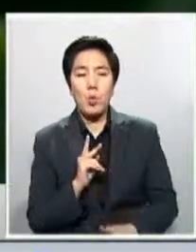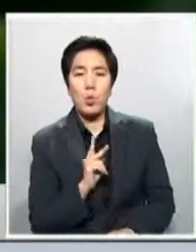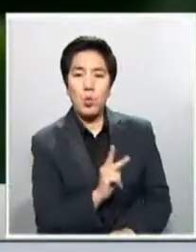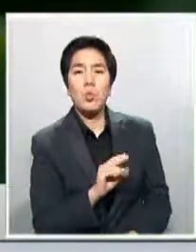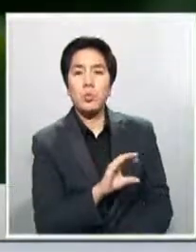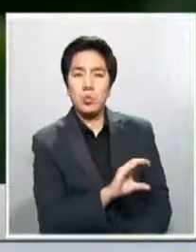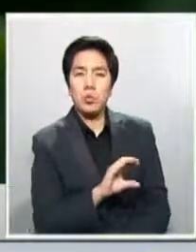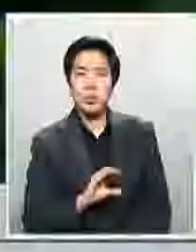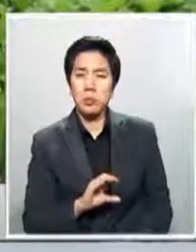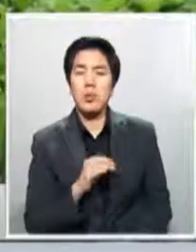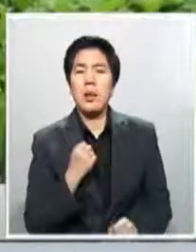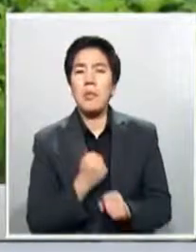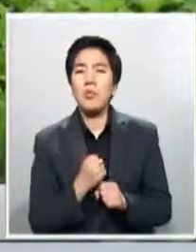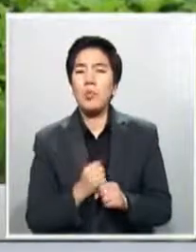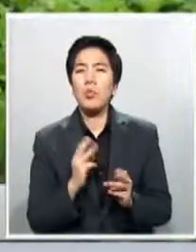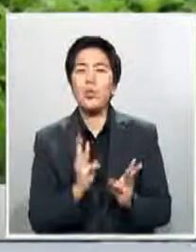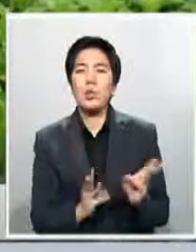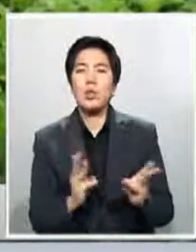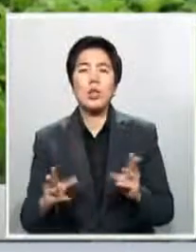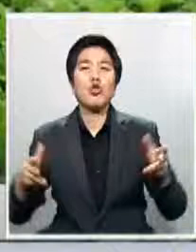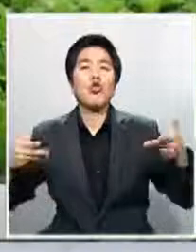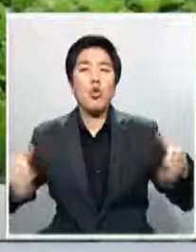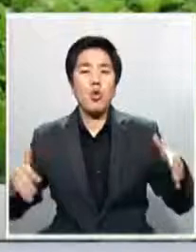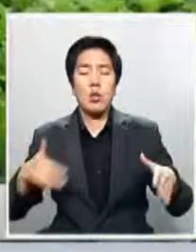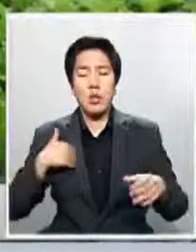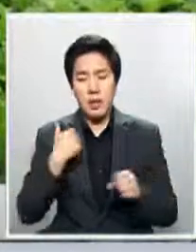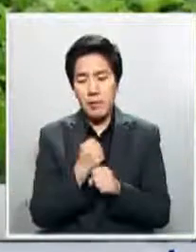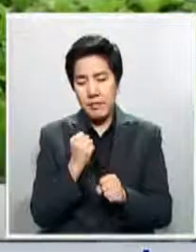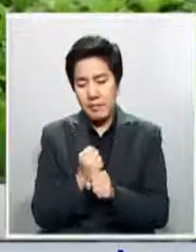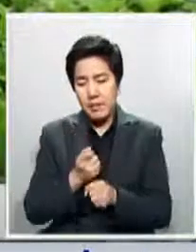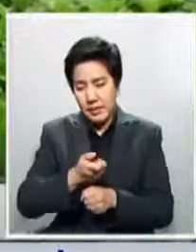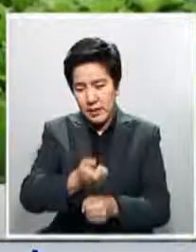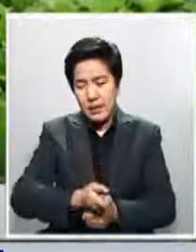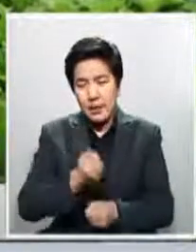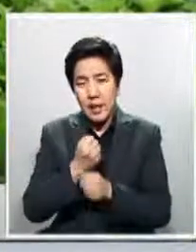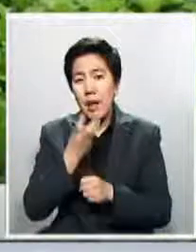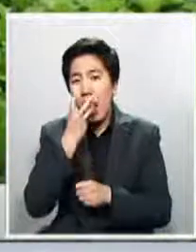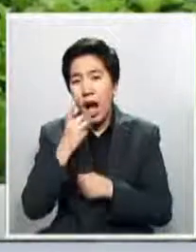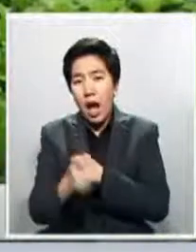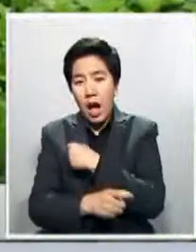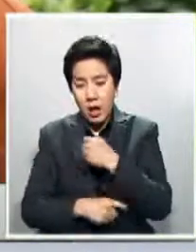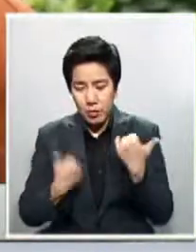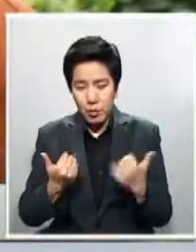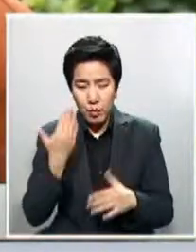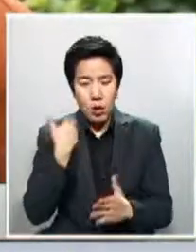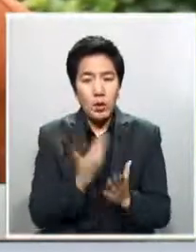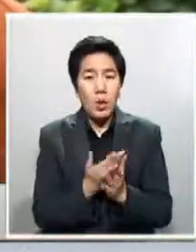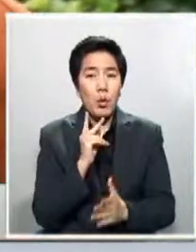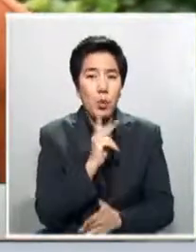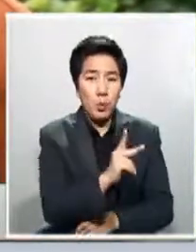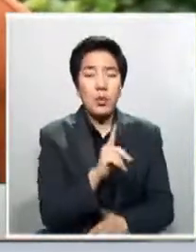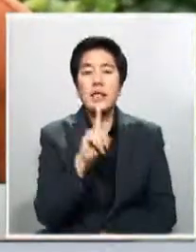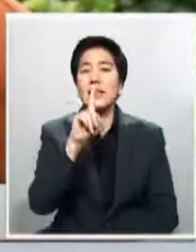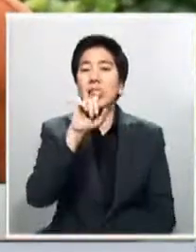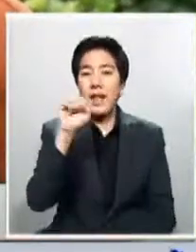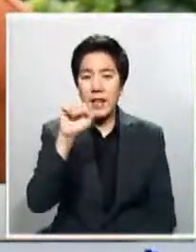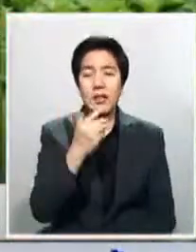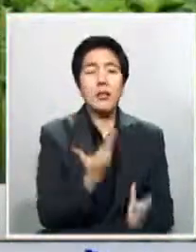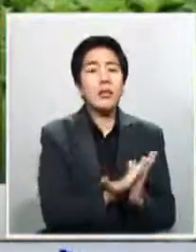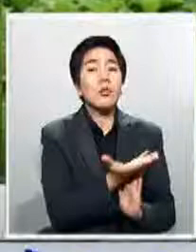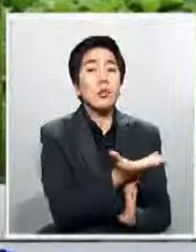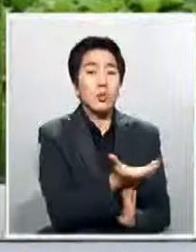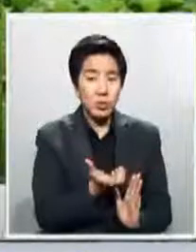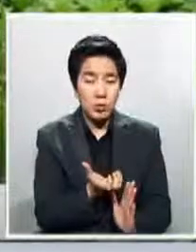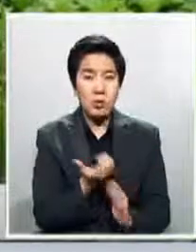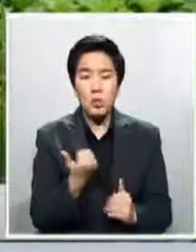เหมือนกันครับ เอามาทำอะไรอ่ะ ก็เอามาทำไร่ทำนานี่แหละครับ ทำเกษตรนี่แหละ กู้มาเยอะไหมพี ่ประมาณแสนกว่าครับ โอ้